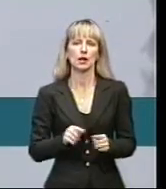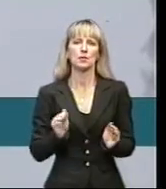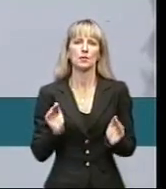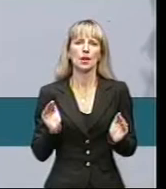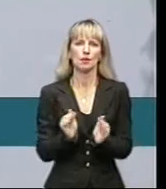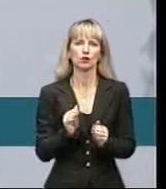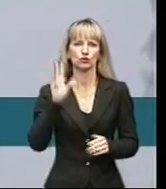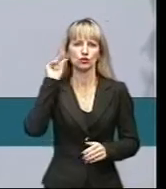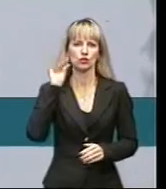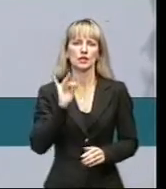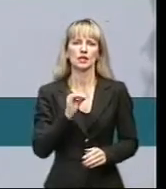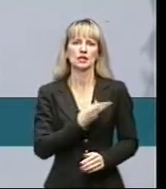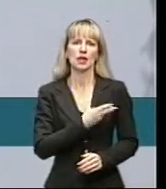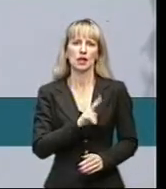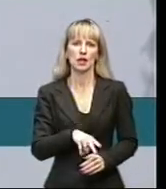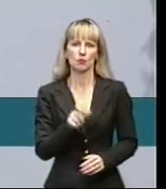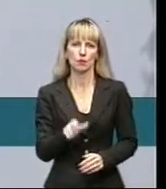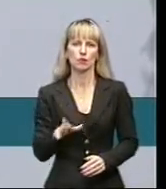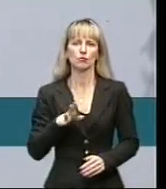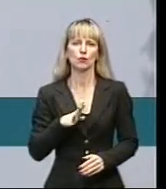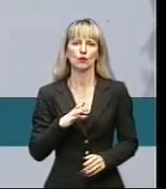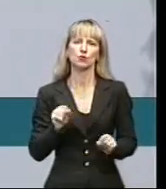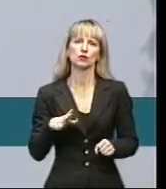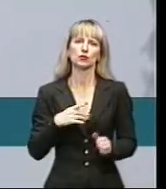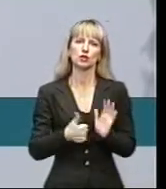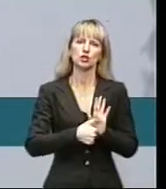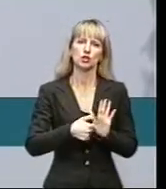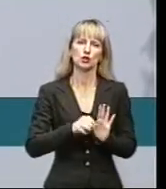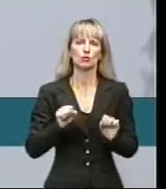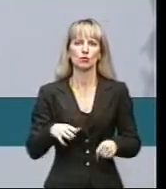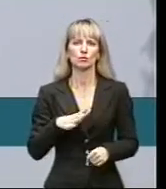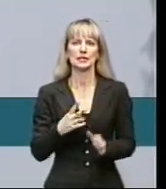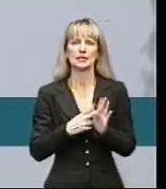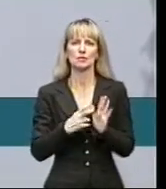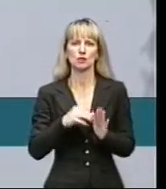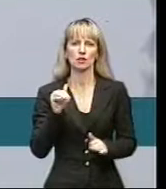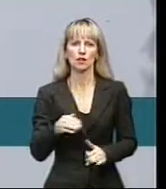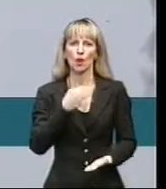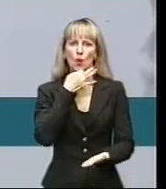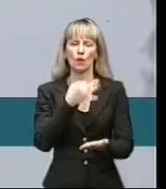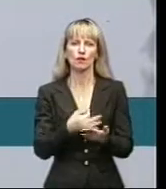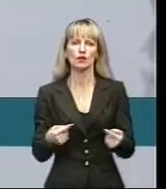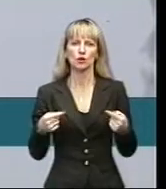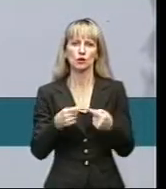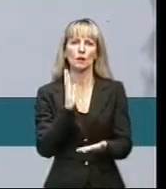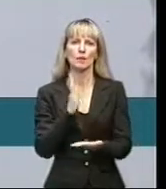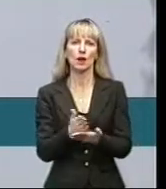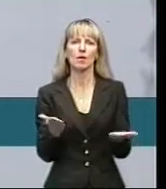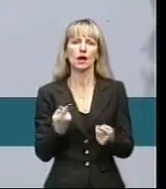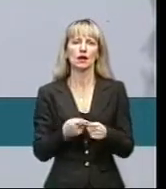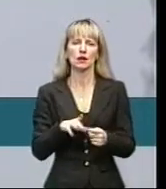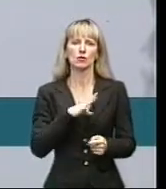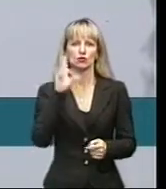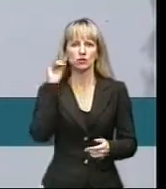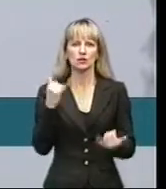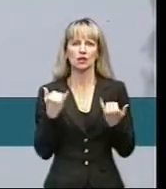цифра. І загиблих було, може, 600, може, 700 тисяч. Відповісти дуже конкретно, прямо, яка це була цифра,